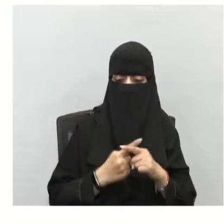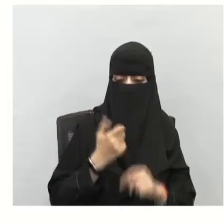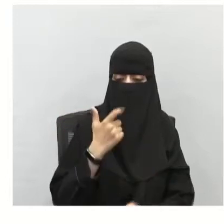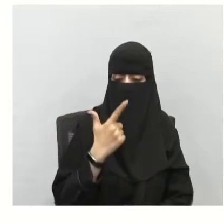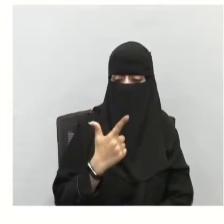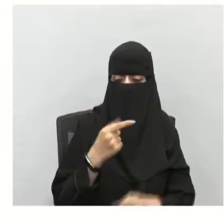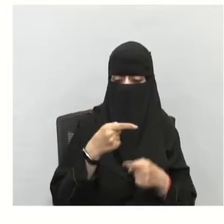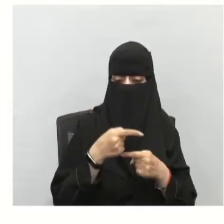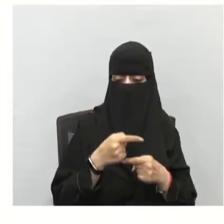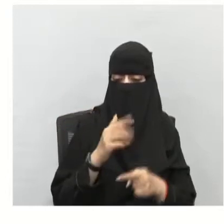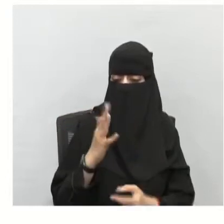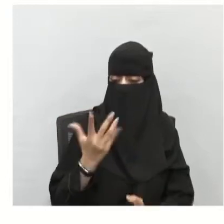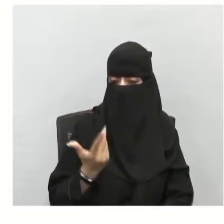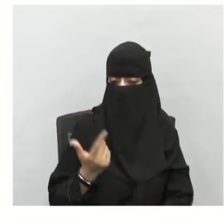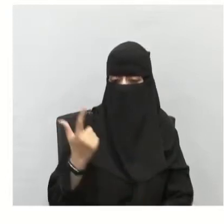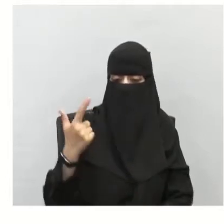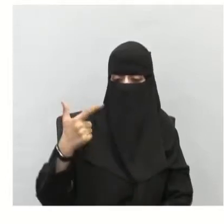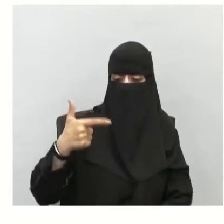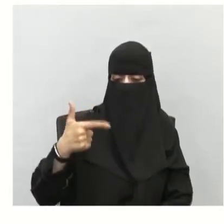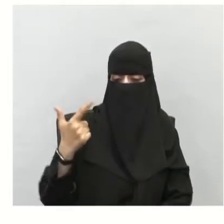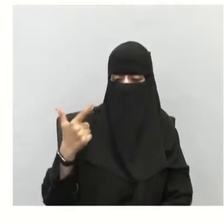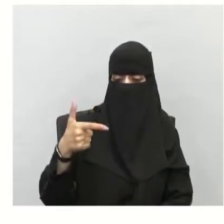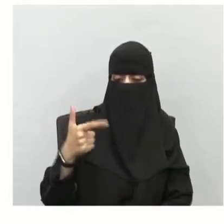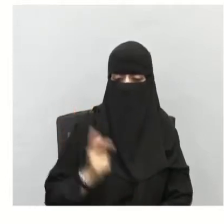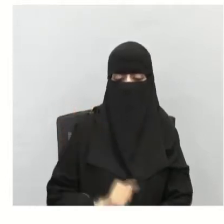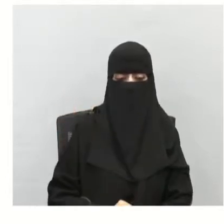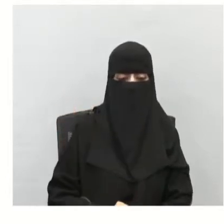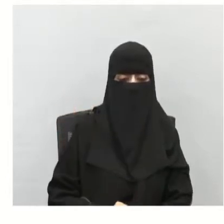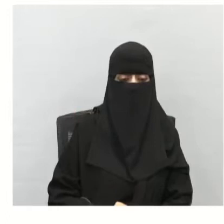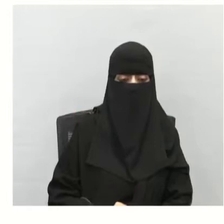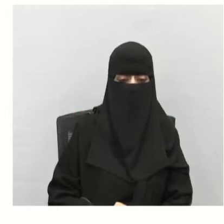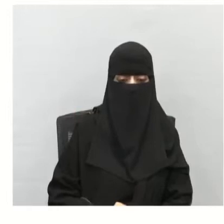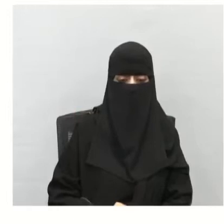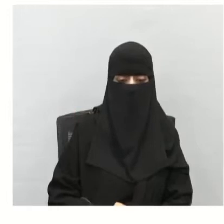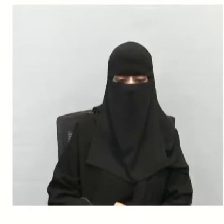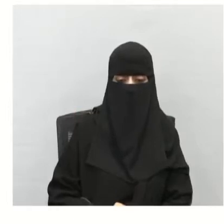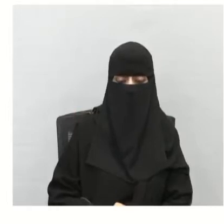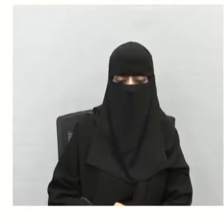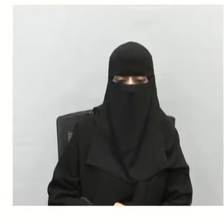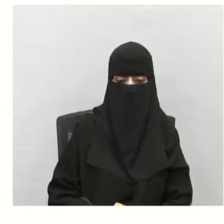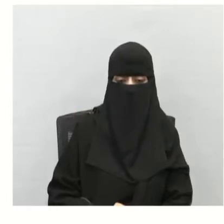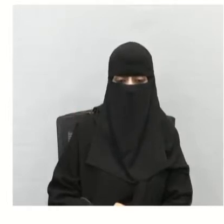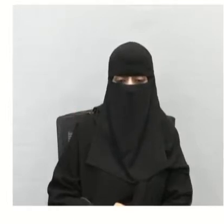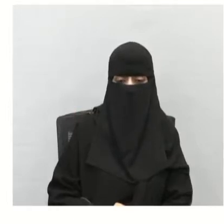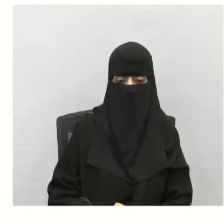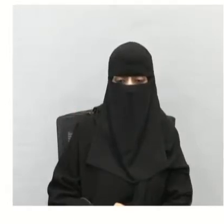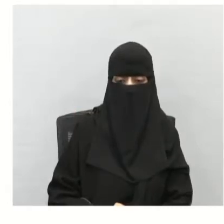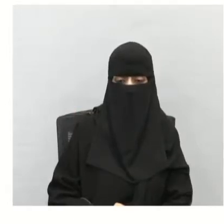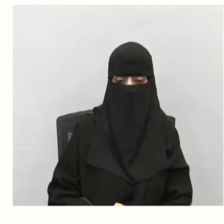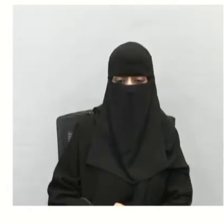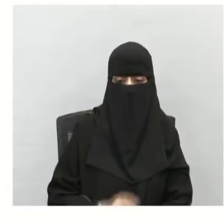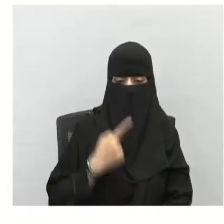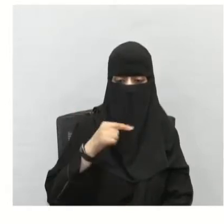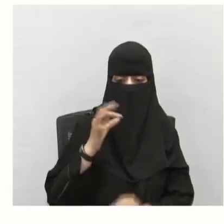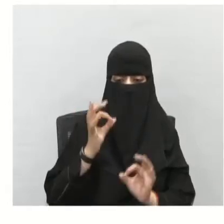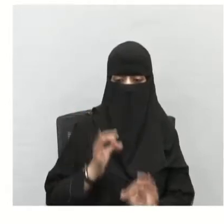10 ضرب 7 يساوي ماذا؟ يساوي 70. 70 يساوي 70. الآن دعونا